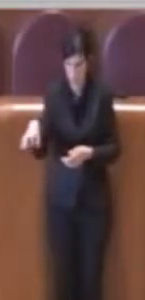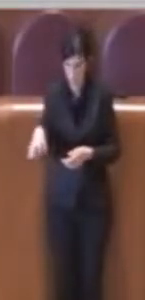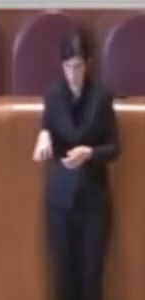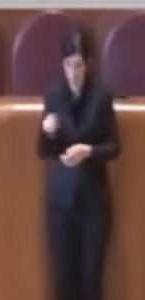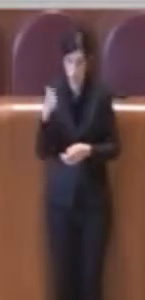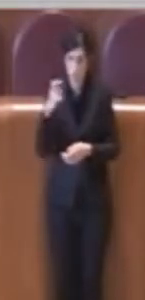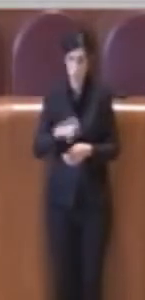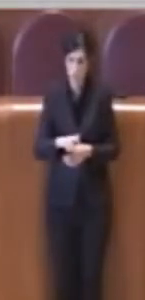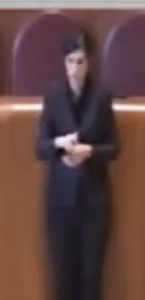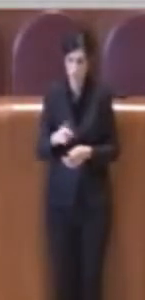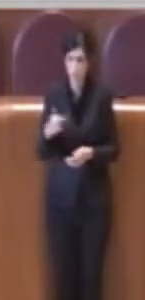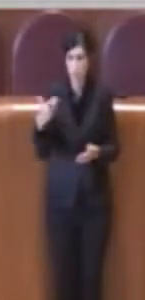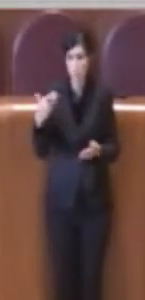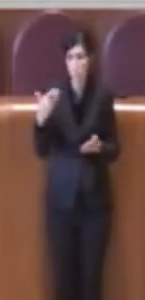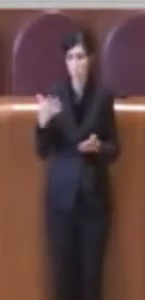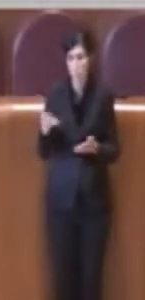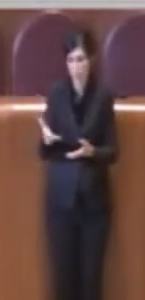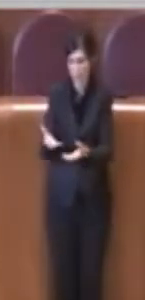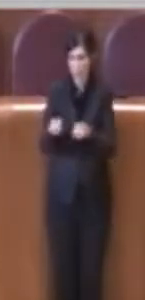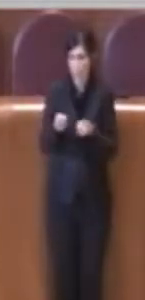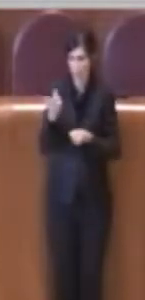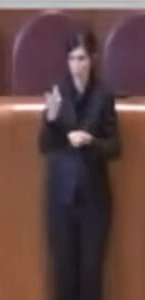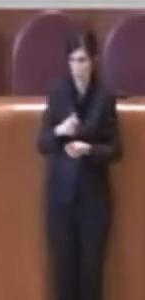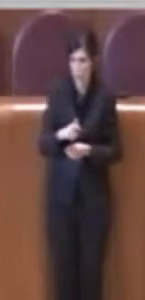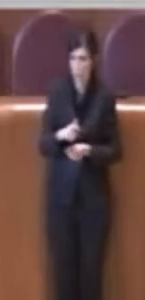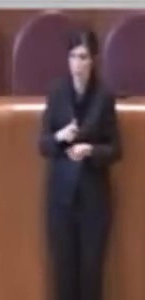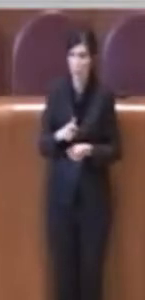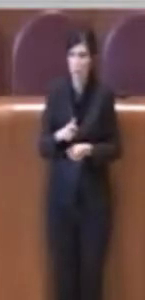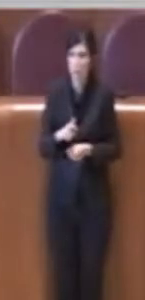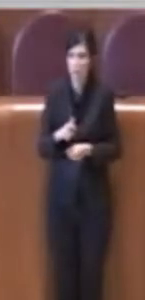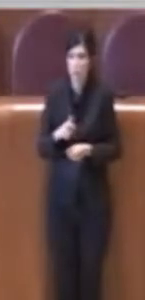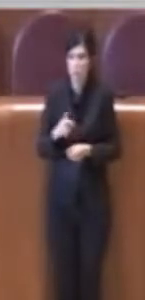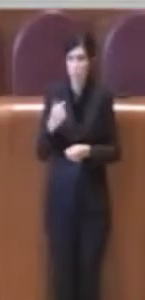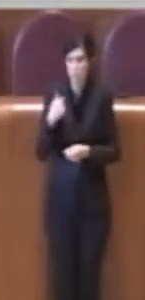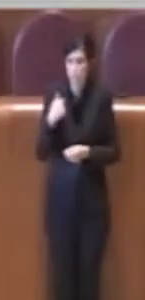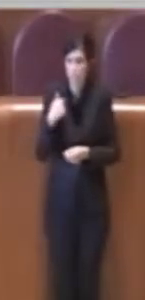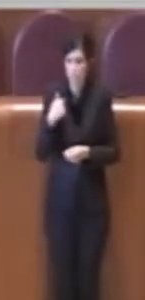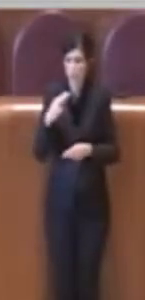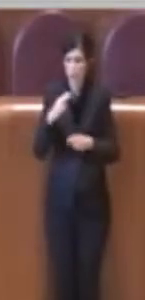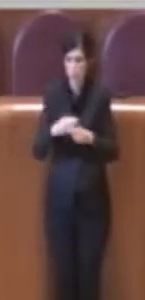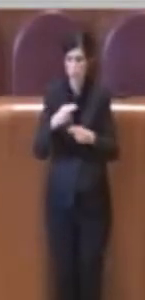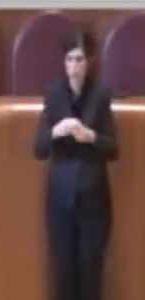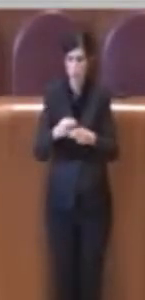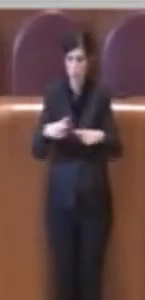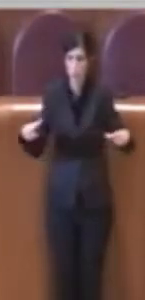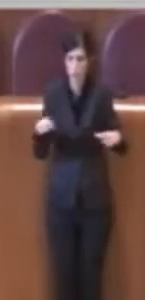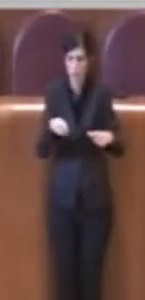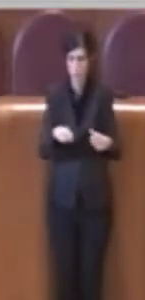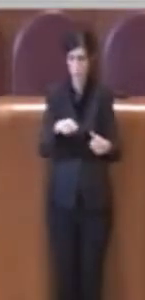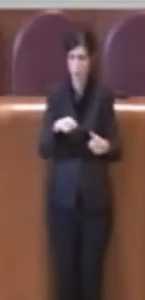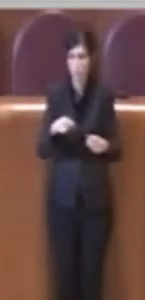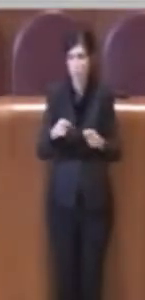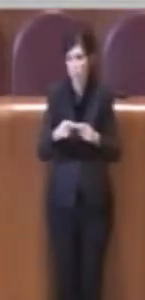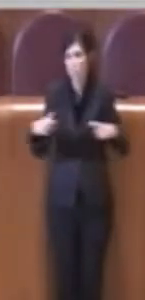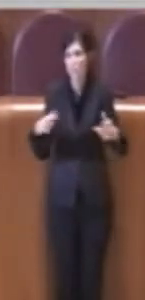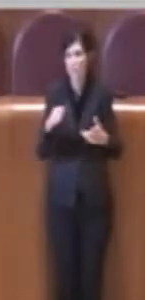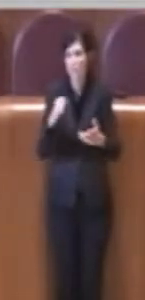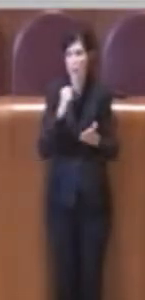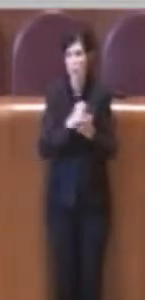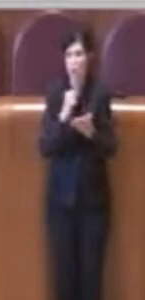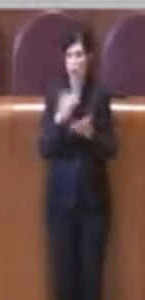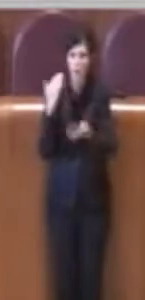perché si ha sempre la tendenza, purtroppo, a pensare a Roma come la città storica, invece questa delibera vale per tutta la